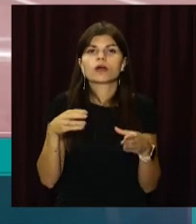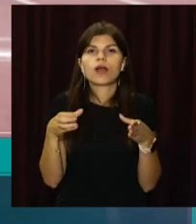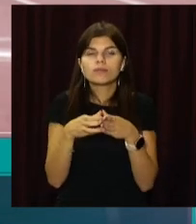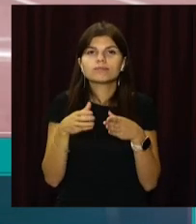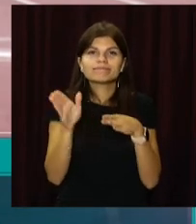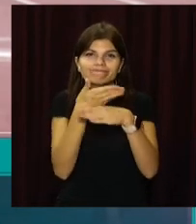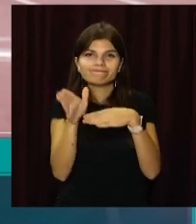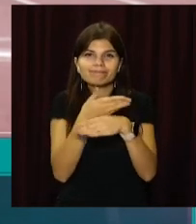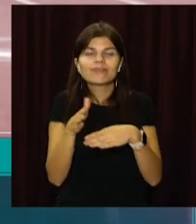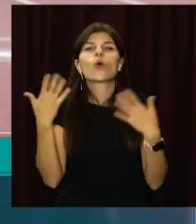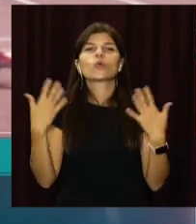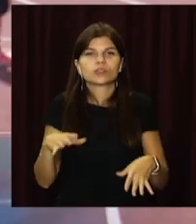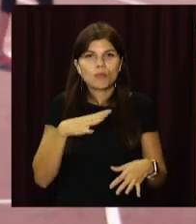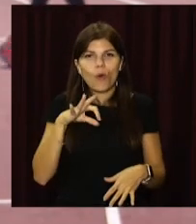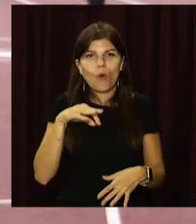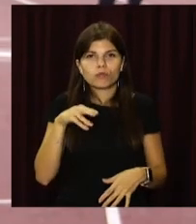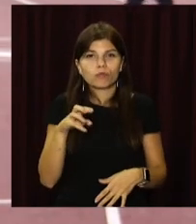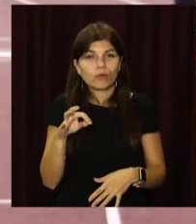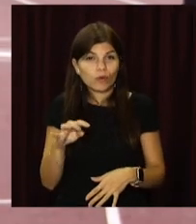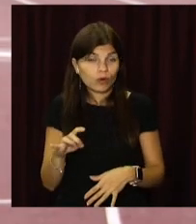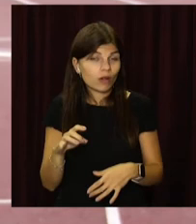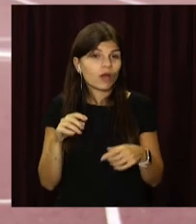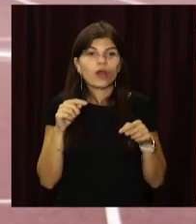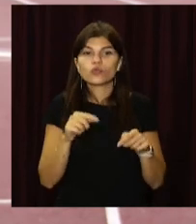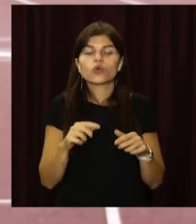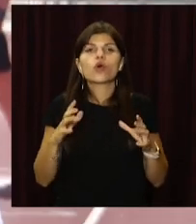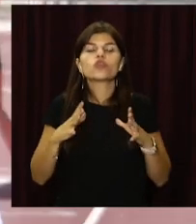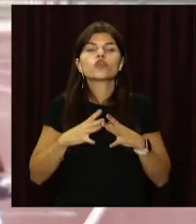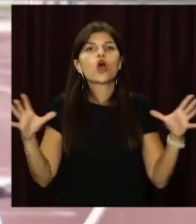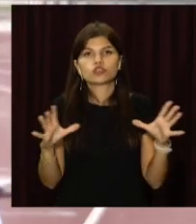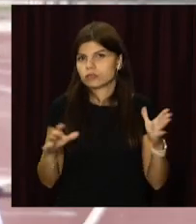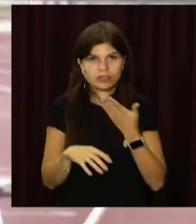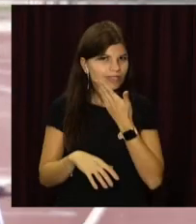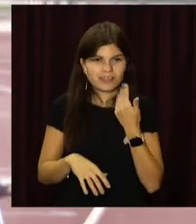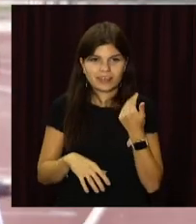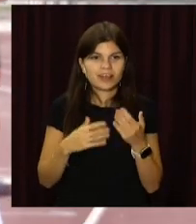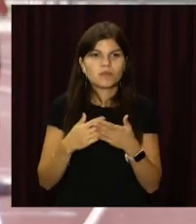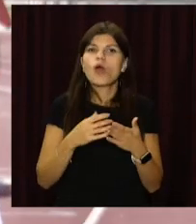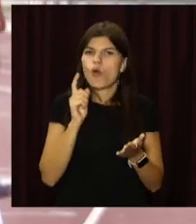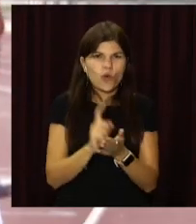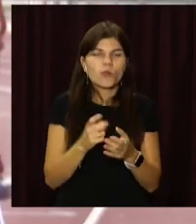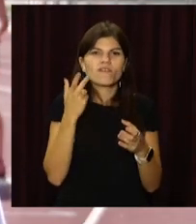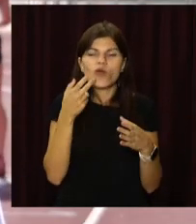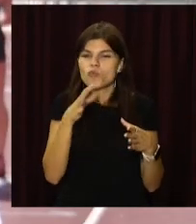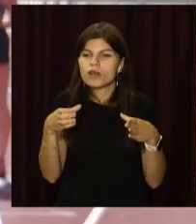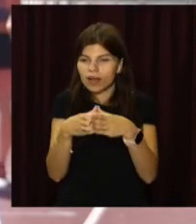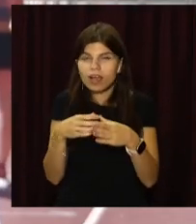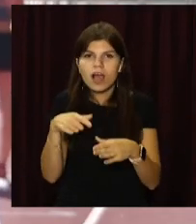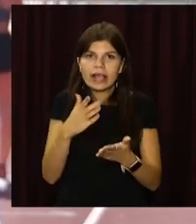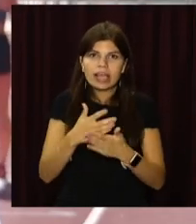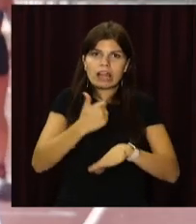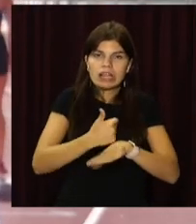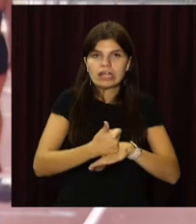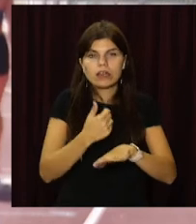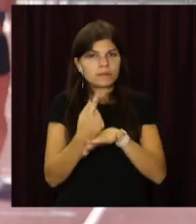которые уже это, то есть тут таких особых неожиданностей вот нет. У нас везде есть лидеры в каждом виде, команда